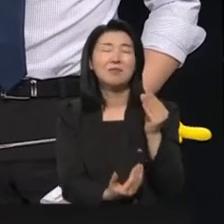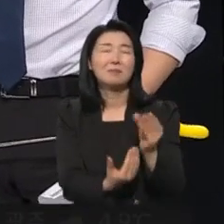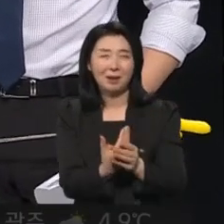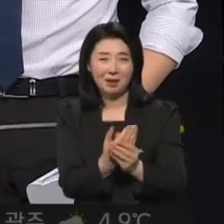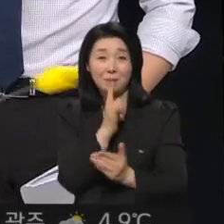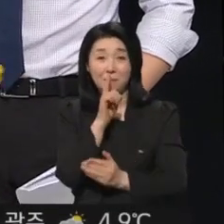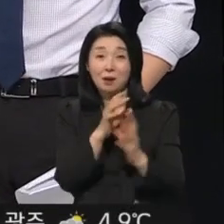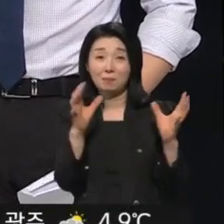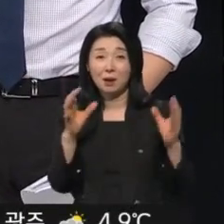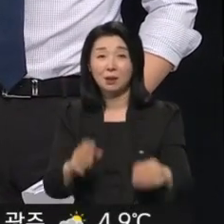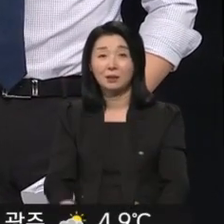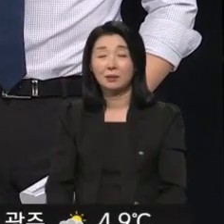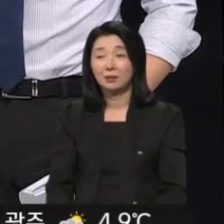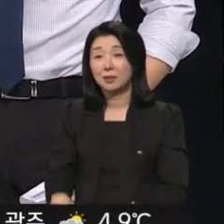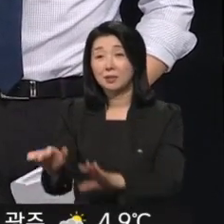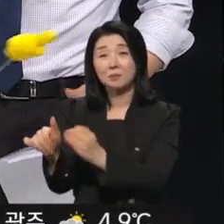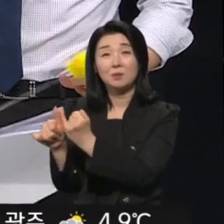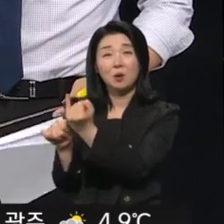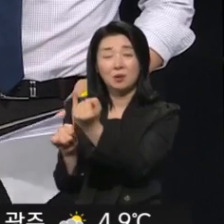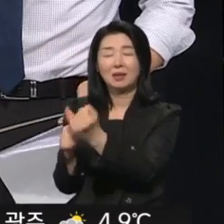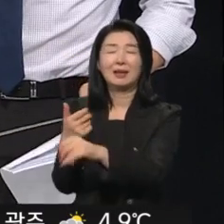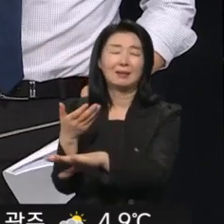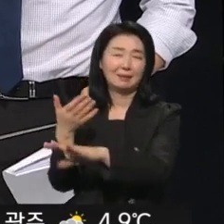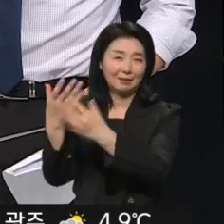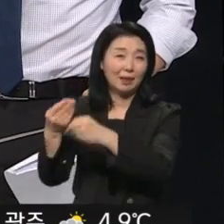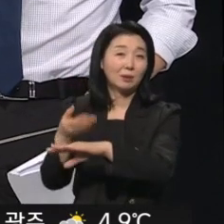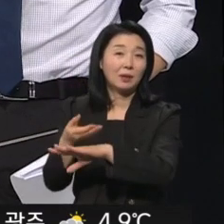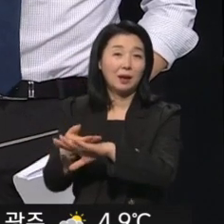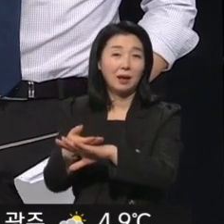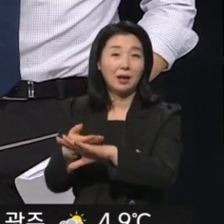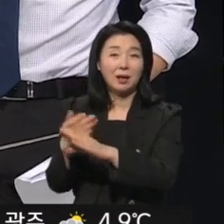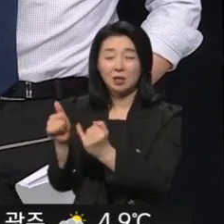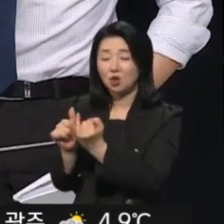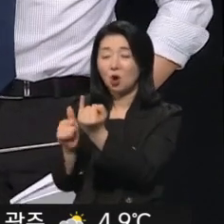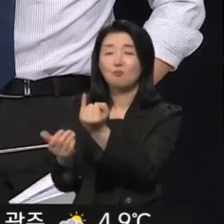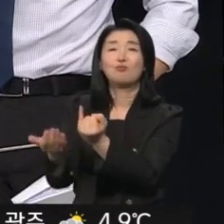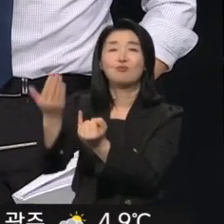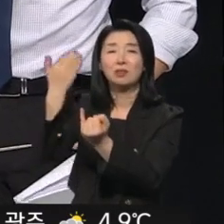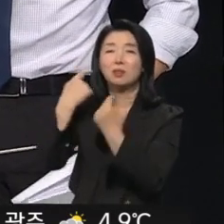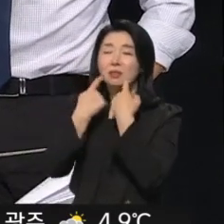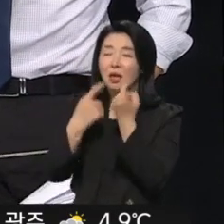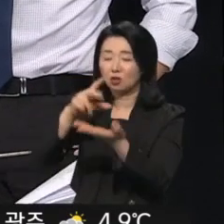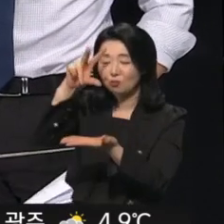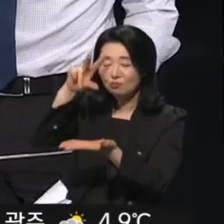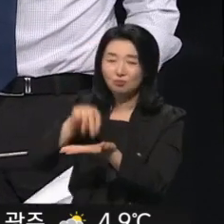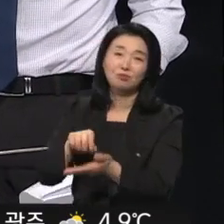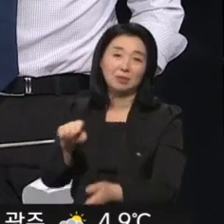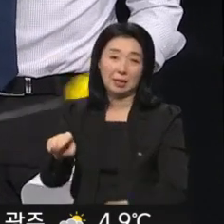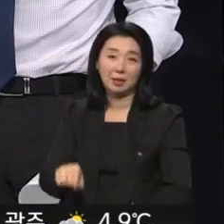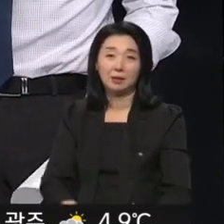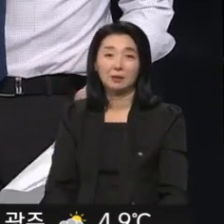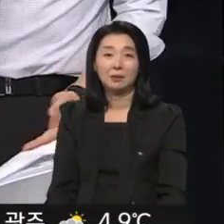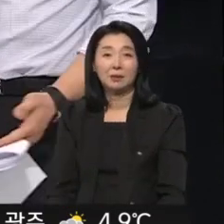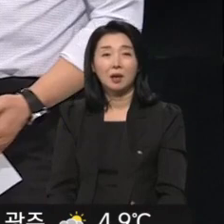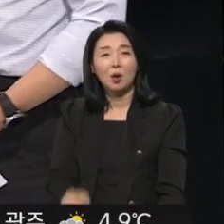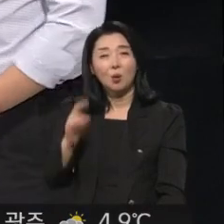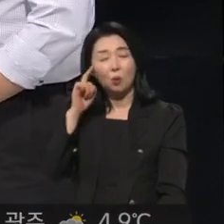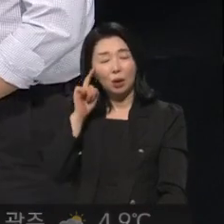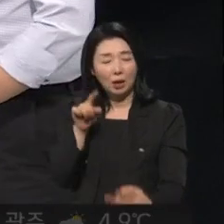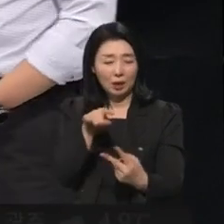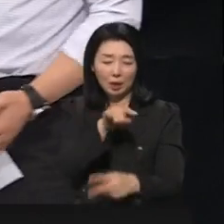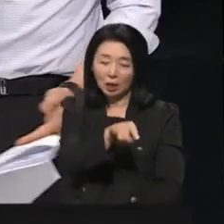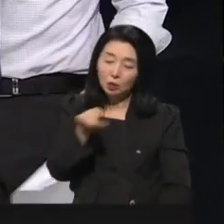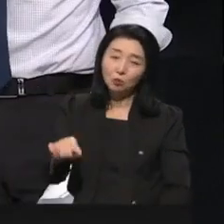됐죠. 김건희 여사는 다른 사례입니다. 영부인이 되기 이전 개인의 사법적 문제가 쟁점인데요. 아무래도 이 두